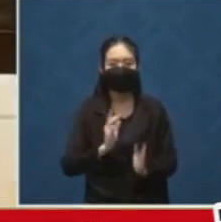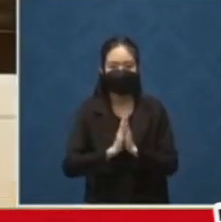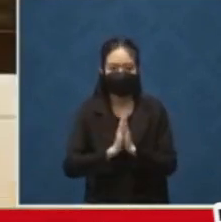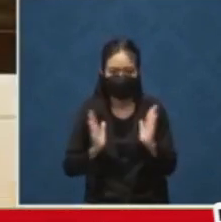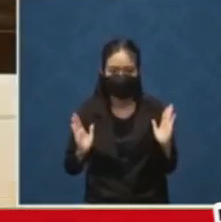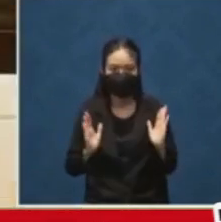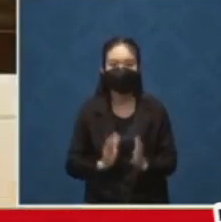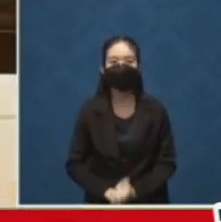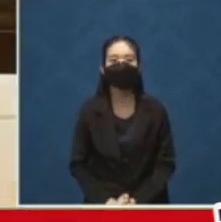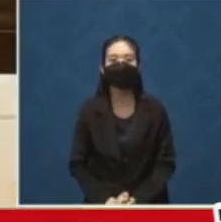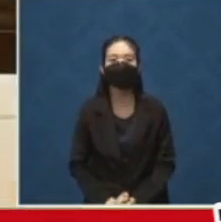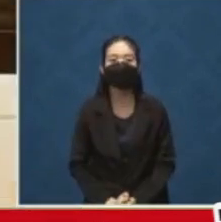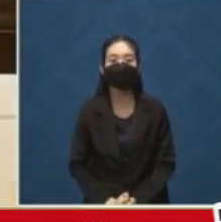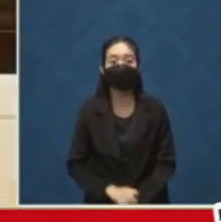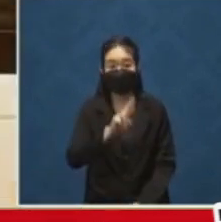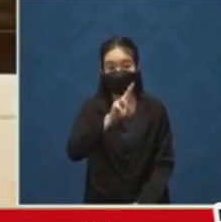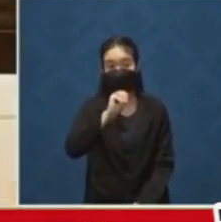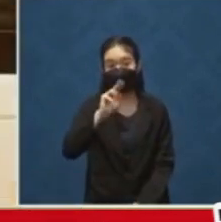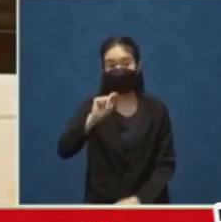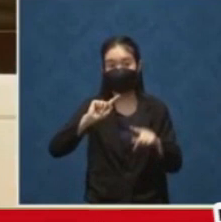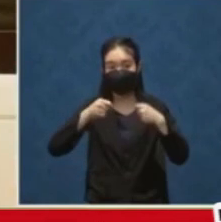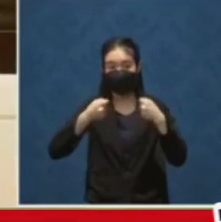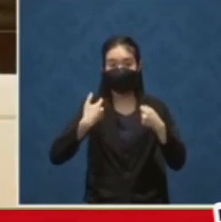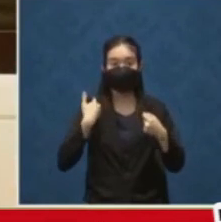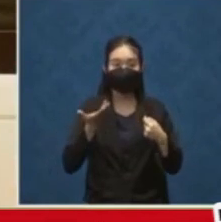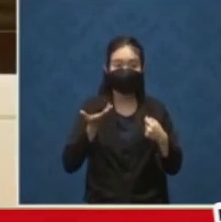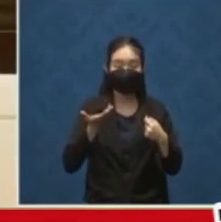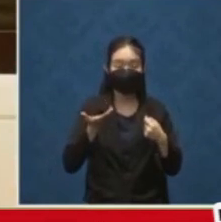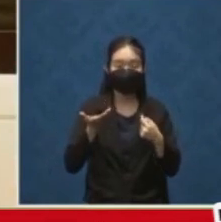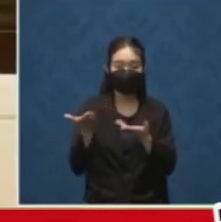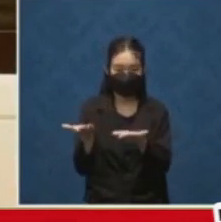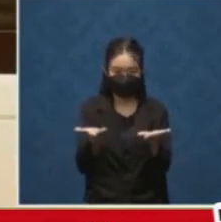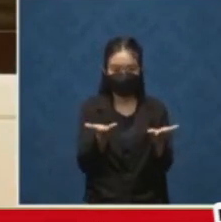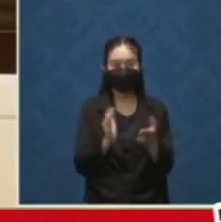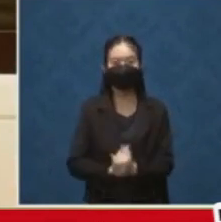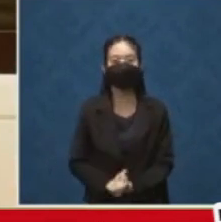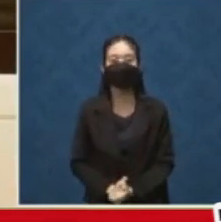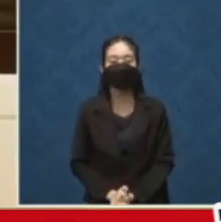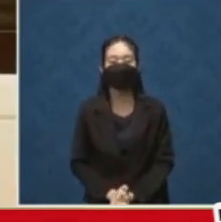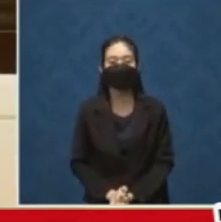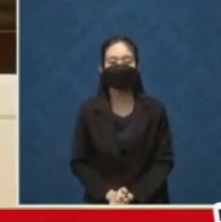ระชาชนจิๆขอบคุครับท่รัมรีจะต่อมไครับ